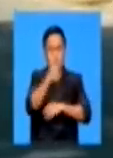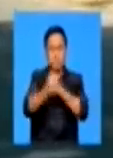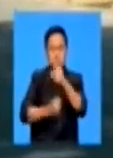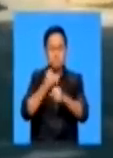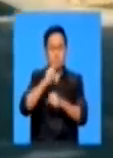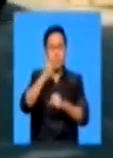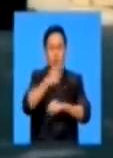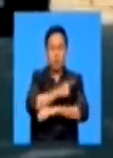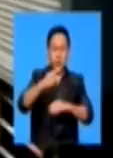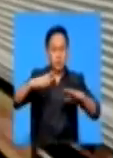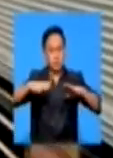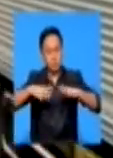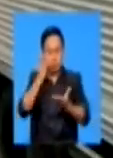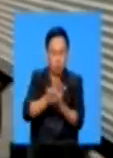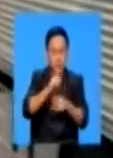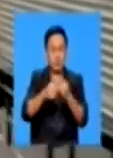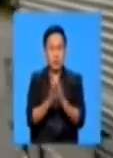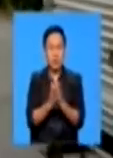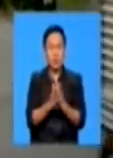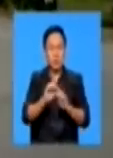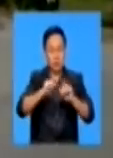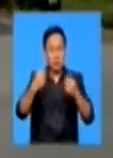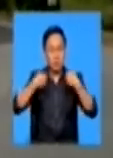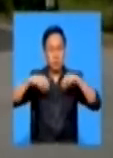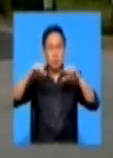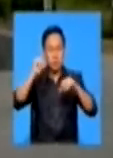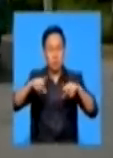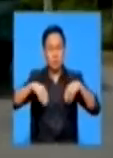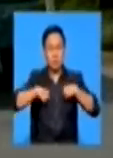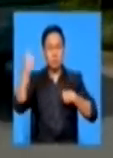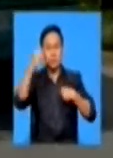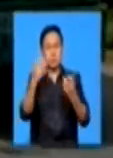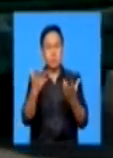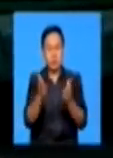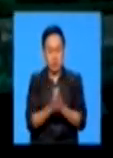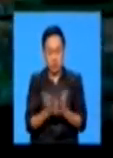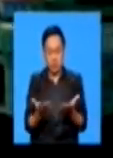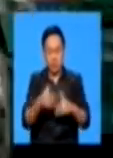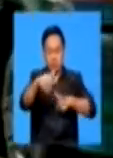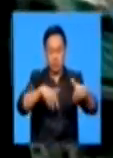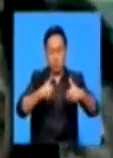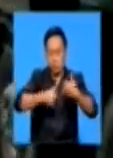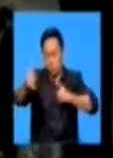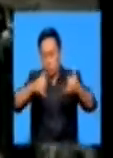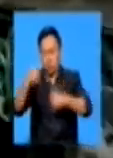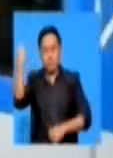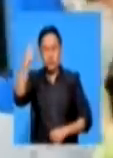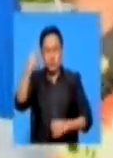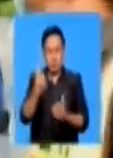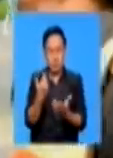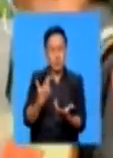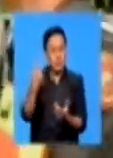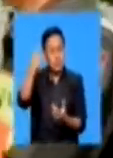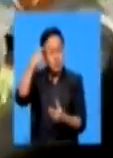ที่ยวเหมือนกันครอบครัวเขาก็มีนะแต่เขาเสียสละอยู่กับท่านนะอย่ามาคิดว่าเขาอยู่เพราะเป็นหน้าที่อย่างเดียวหรือได้รับบี้เลี้ยงไม่